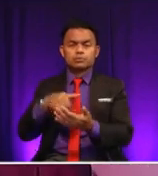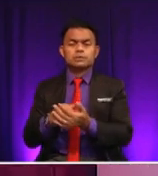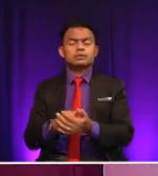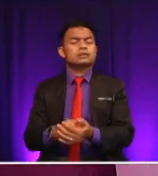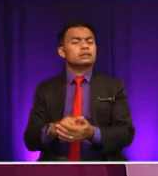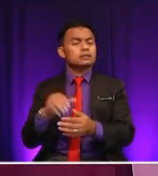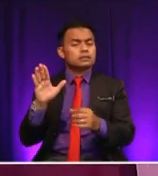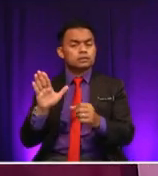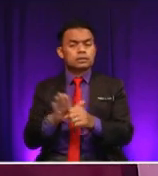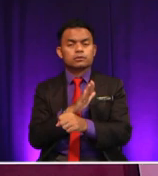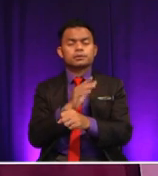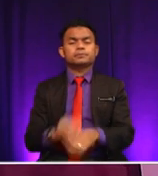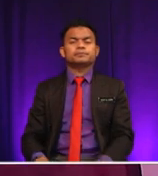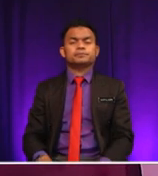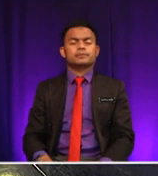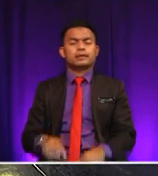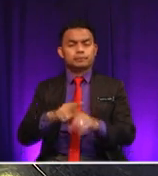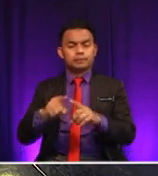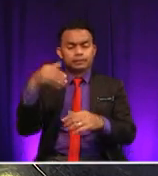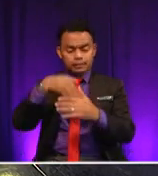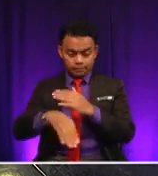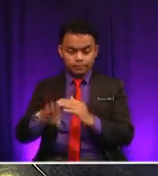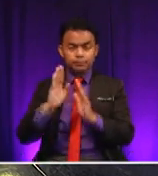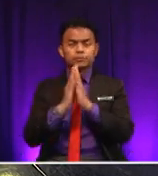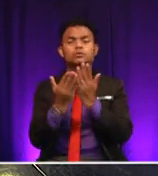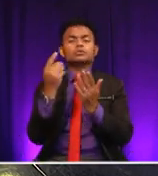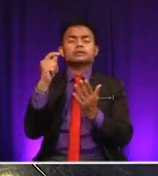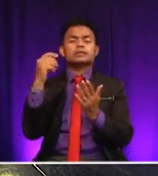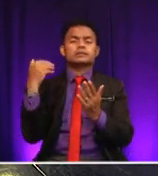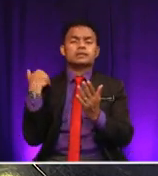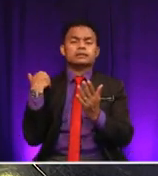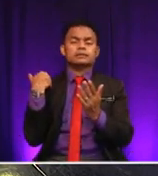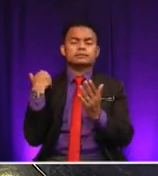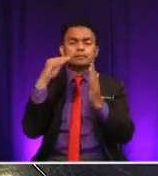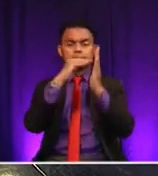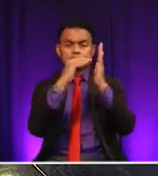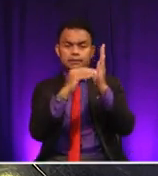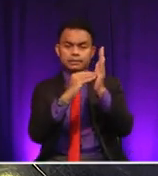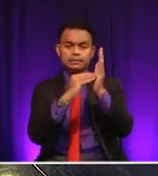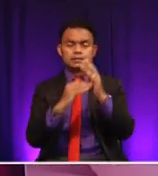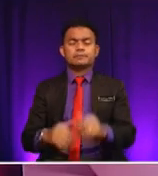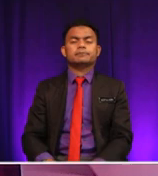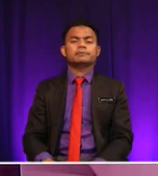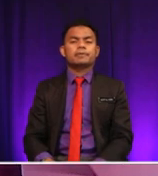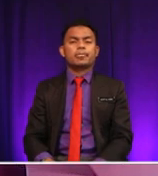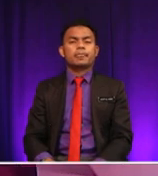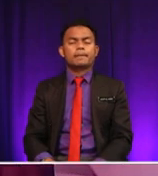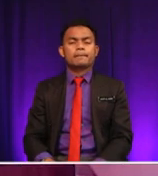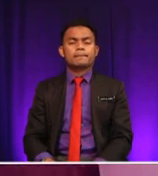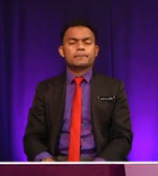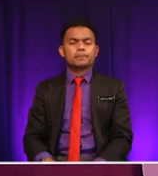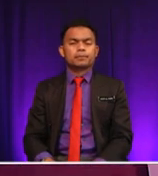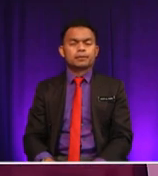dua baris serangkal Oke kemudian di mana gurindam ini Dia berasal dari bahasa